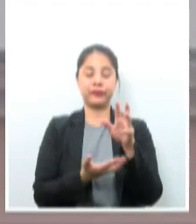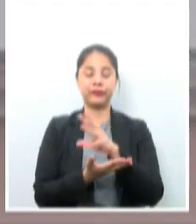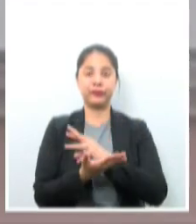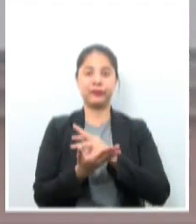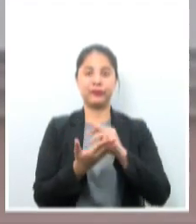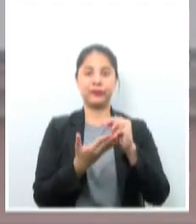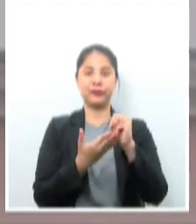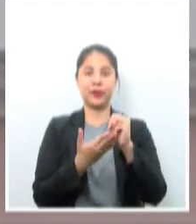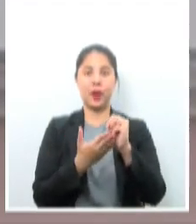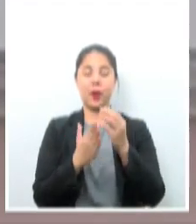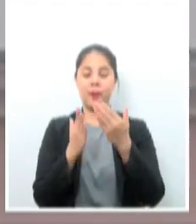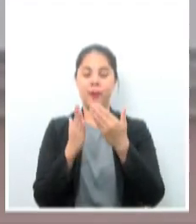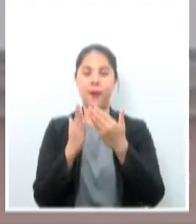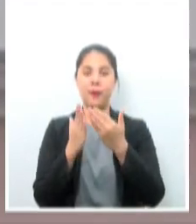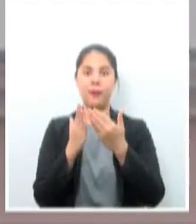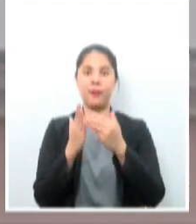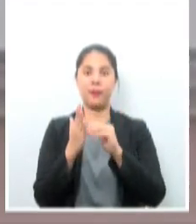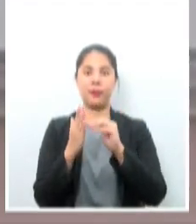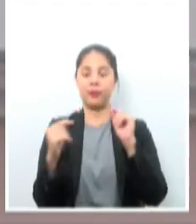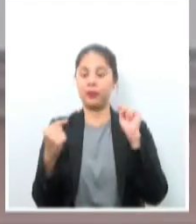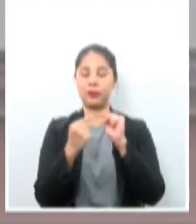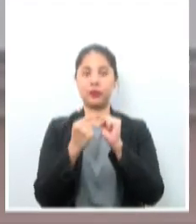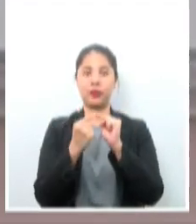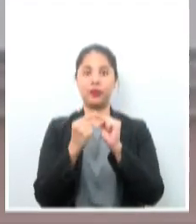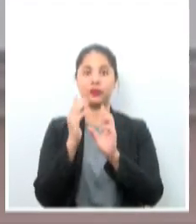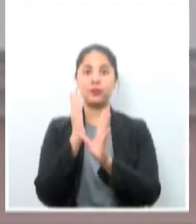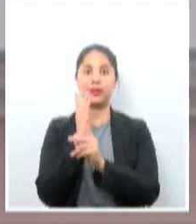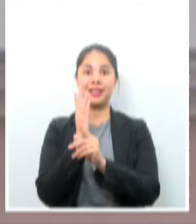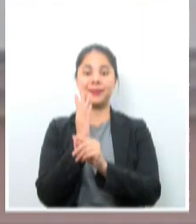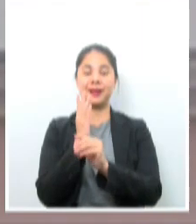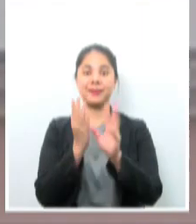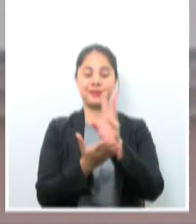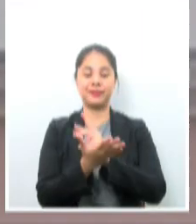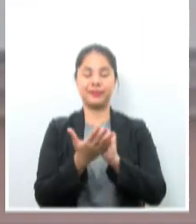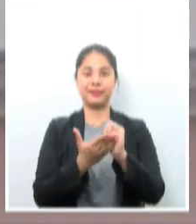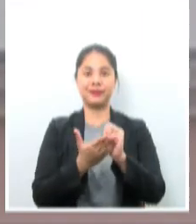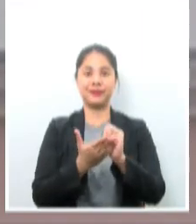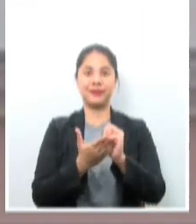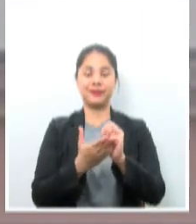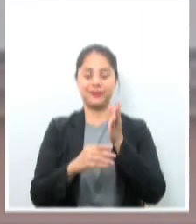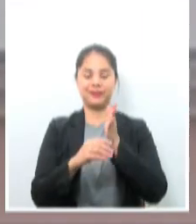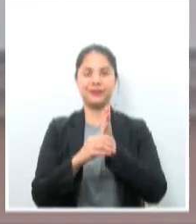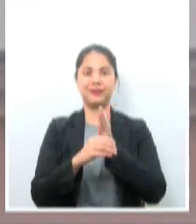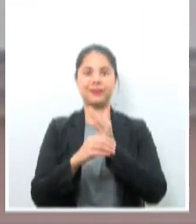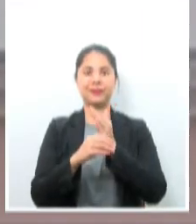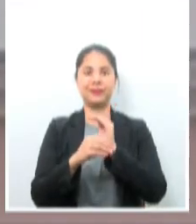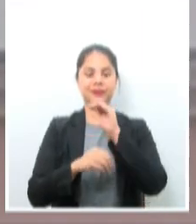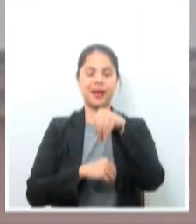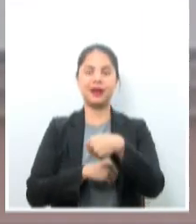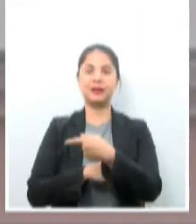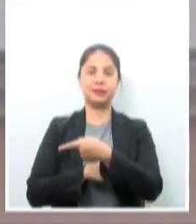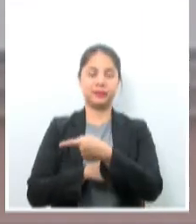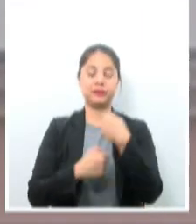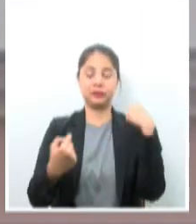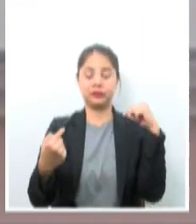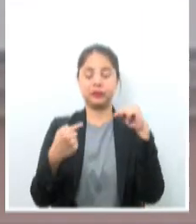ลัยบูรพานะครับตอนนั้นนักเรียนก็มีมากพอสมควรนะครับเราเลยส่งไป2รายการรายการ